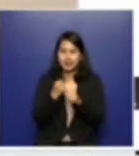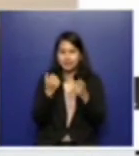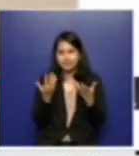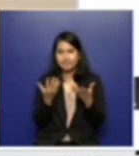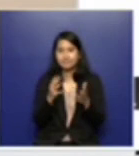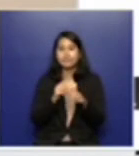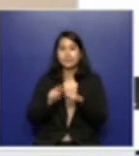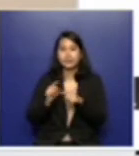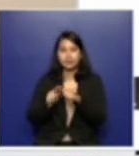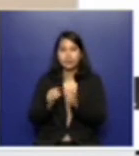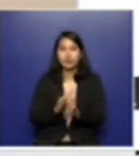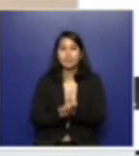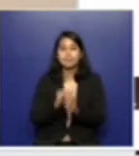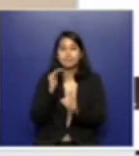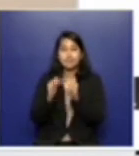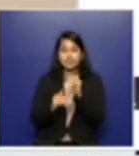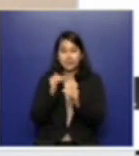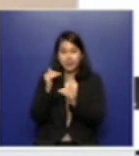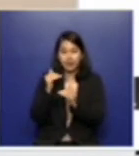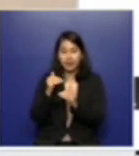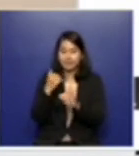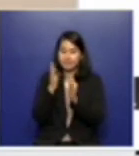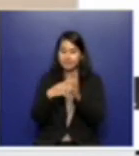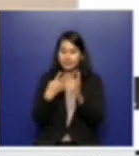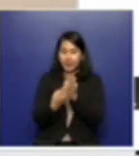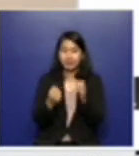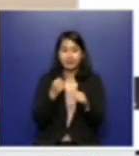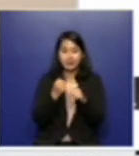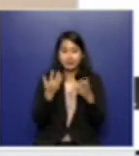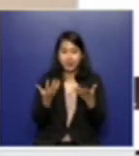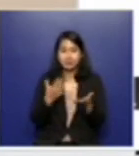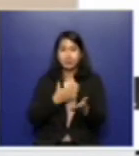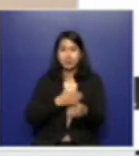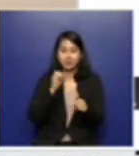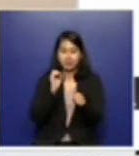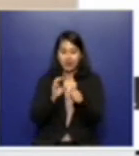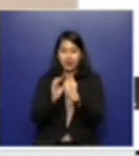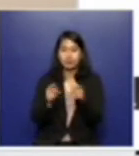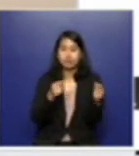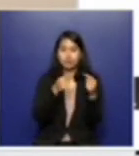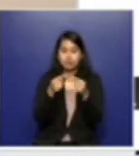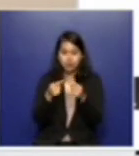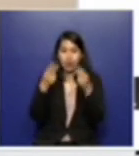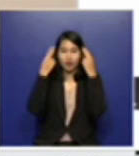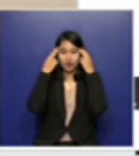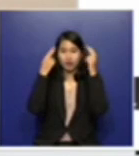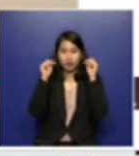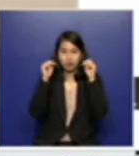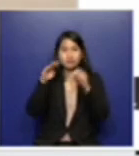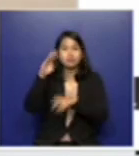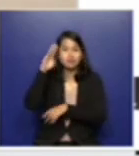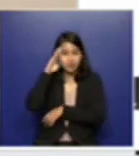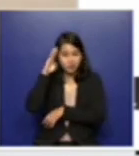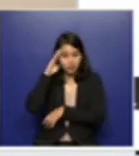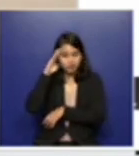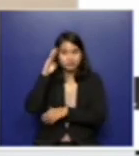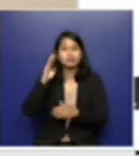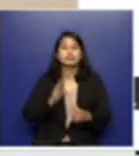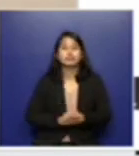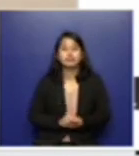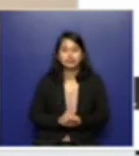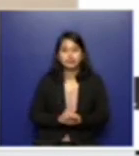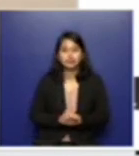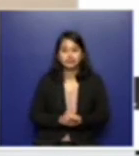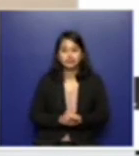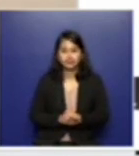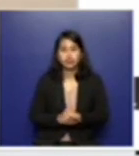าไปสู่ประเทศที่พัฒนาหรือกำลังพัฒนาไปถึงท่านพลเอกประยุทธ์จันทร์โอชานายกรัฐมนตรี